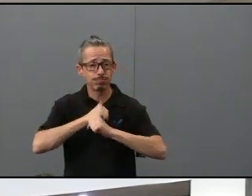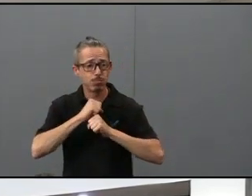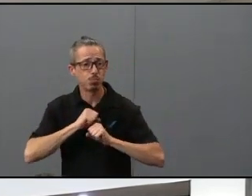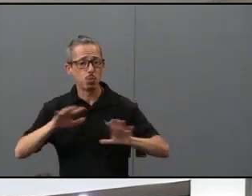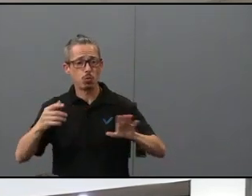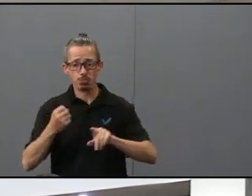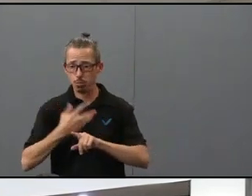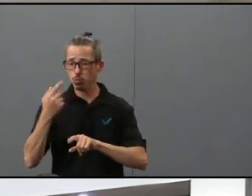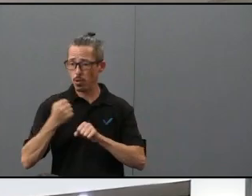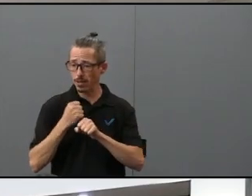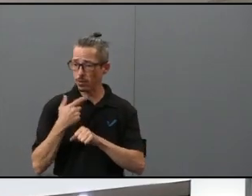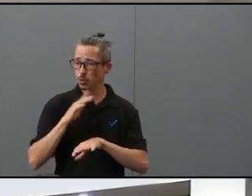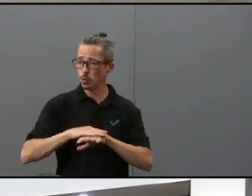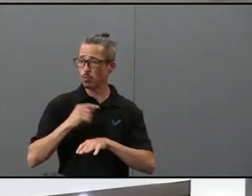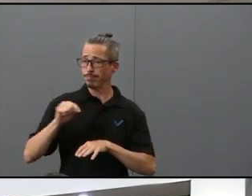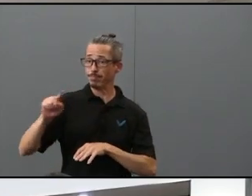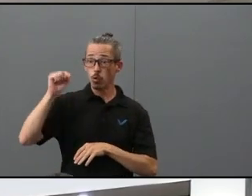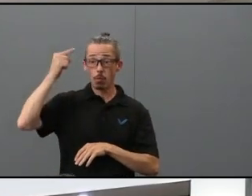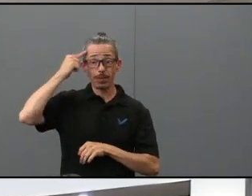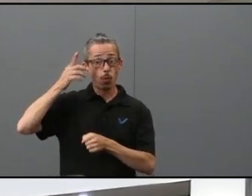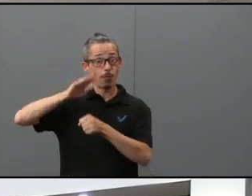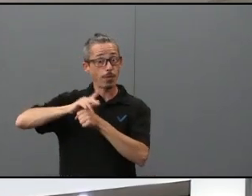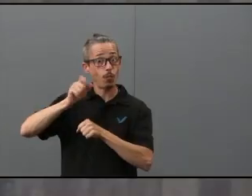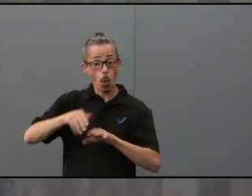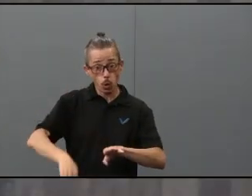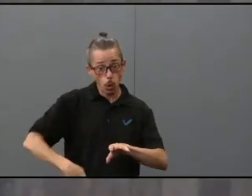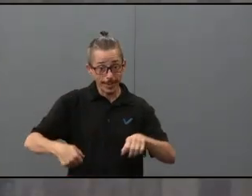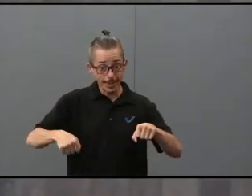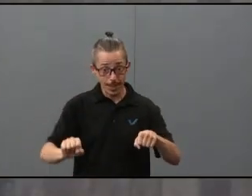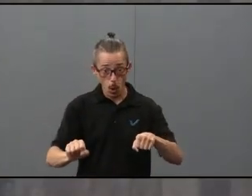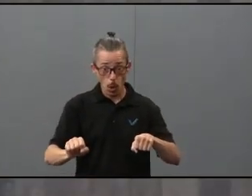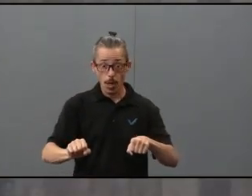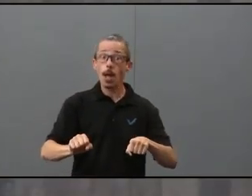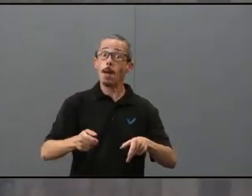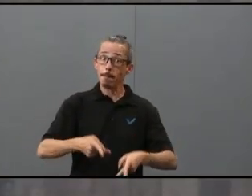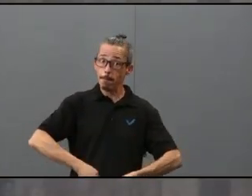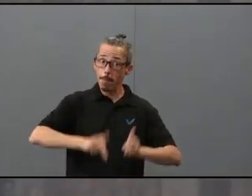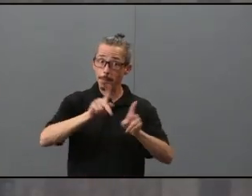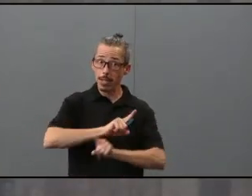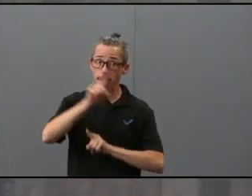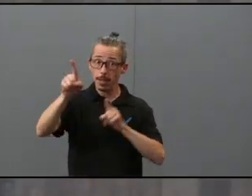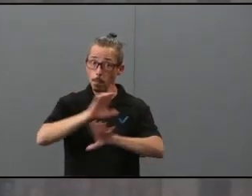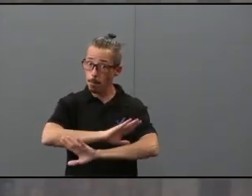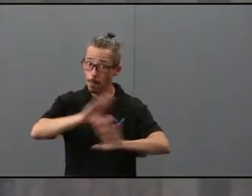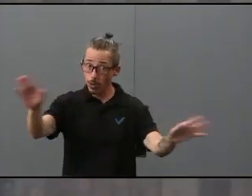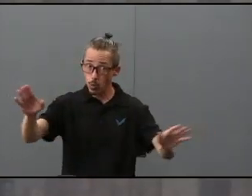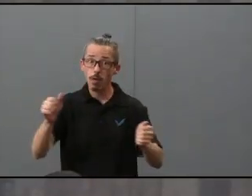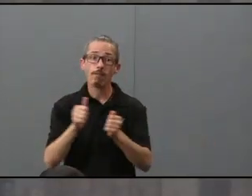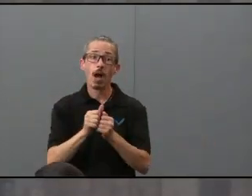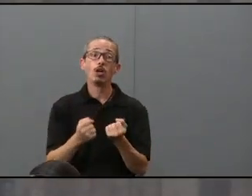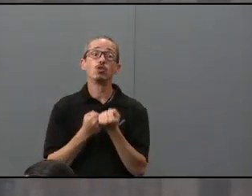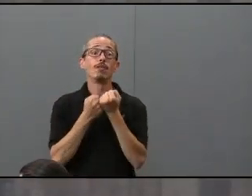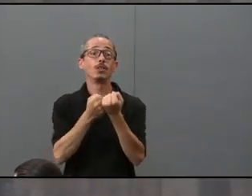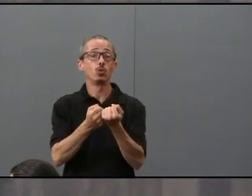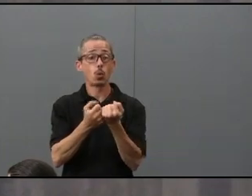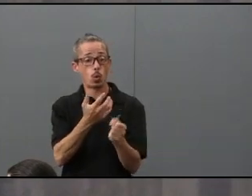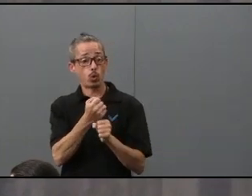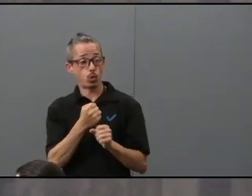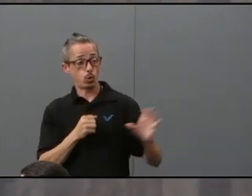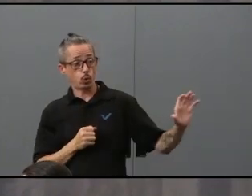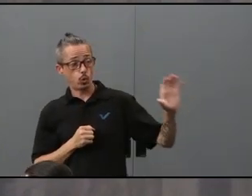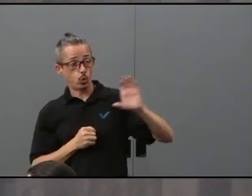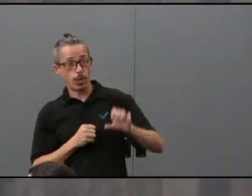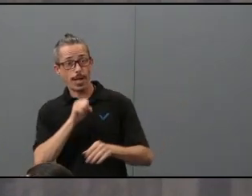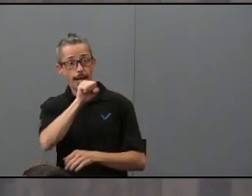mois depuis la confirmation du gouvernement du Québec que les trottinets étaient maintenant permise donc en lien avec une subvention qu'on a reçu de la